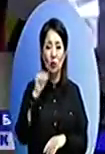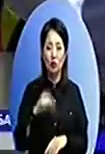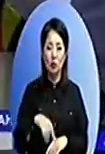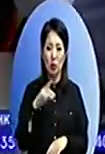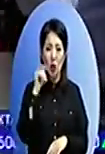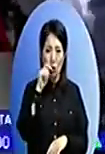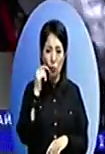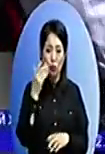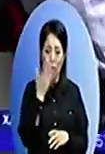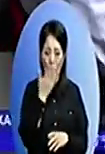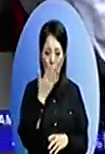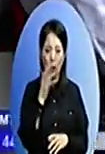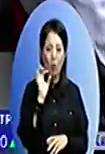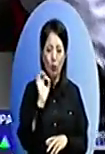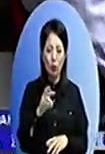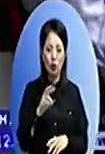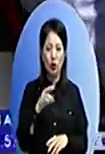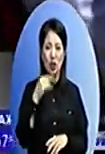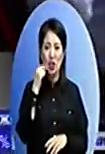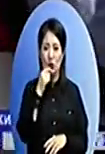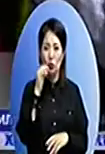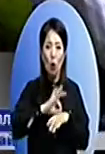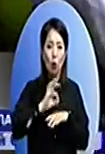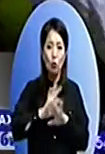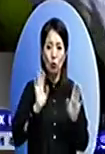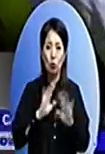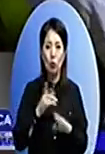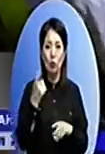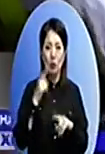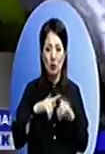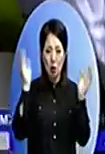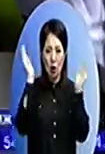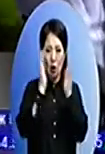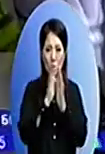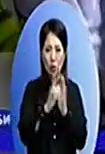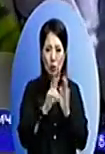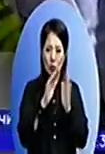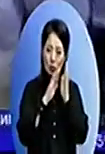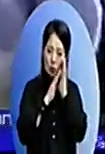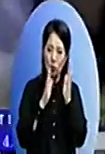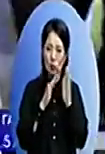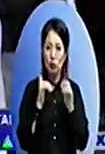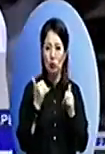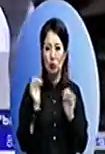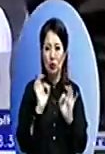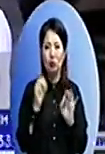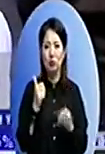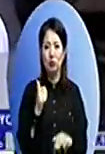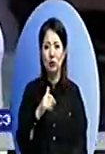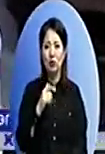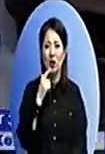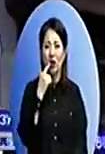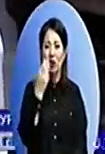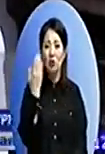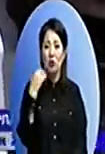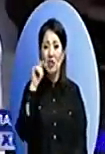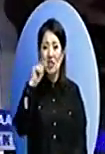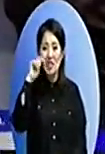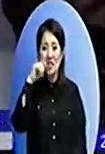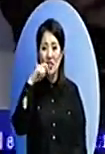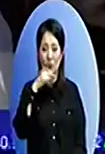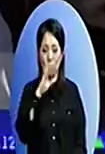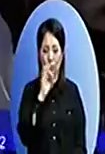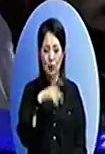Шүдэ угааснаар ерөө шүд ерөөсөө өвдөхгүй, бас орой хүнийг унтуулахгүй байхгүй. Шүдэ угаавал нөгөө шүд